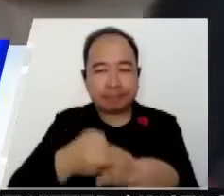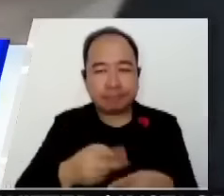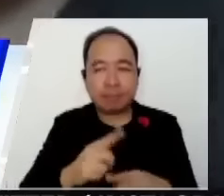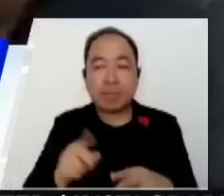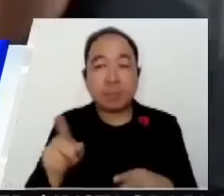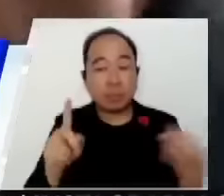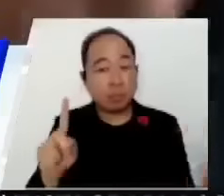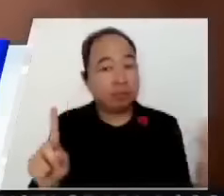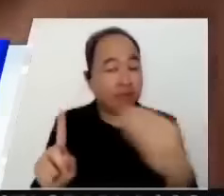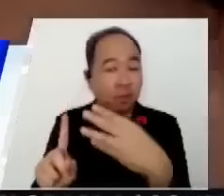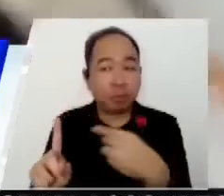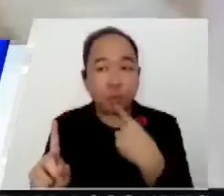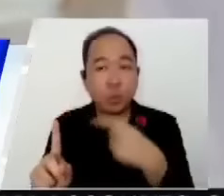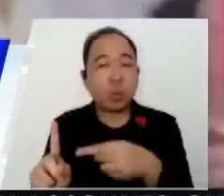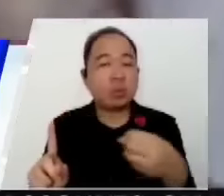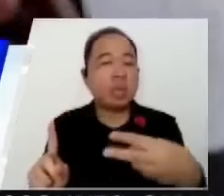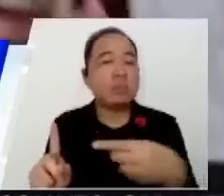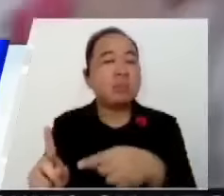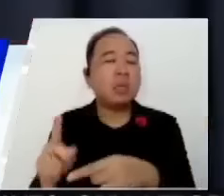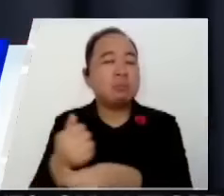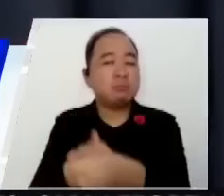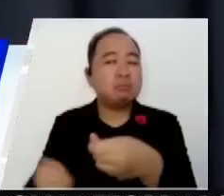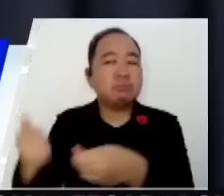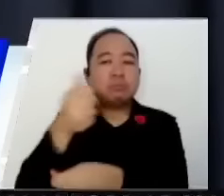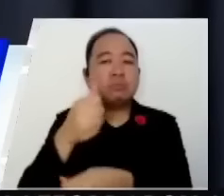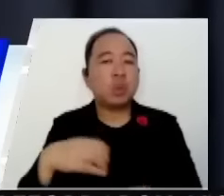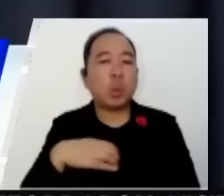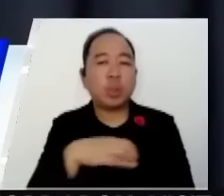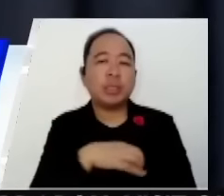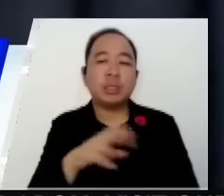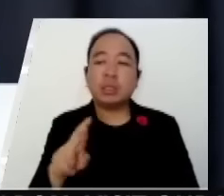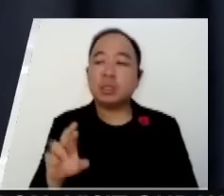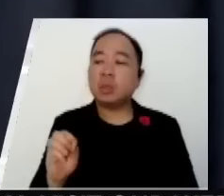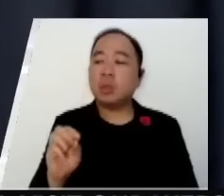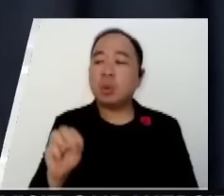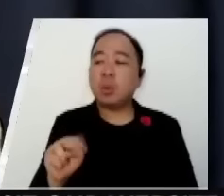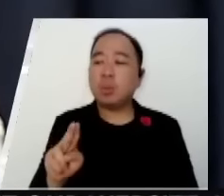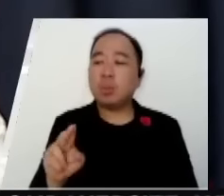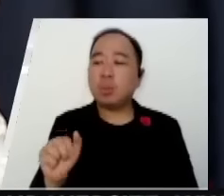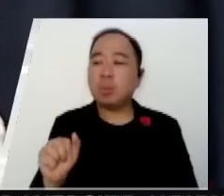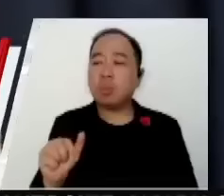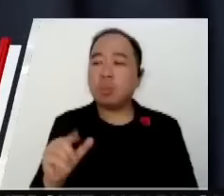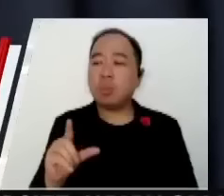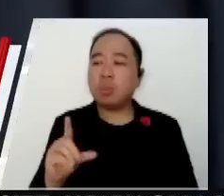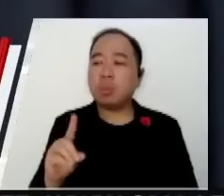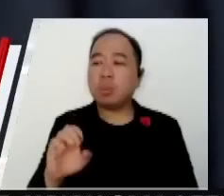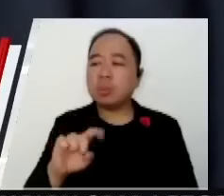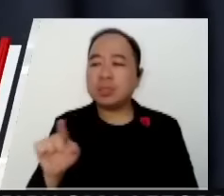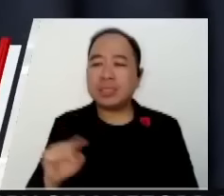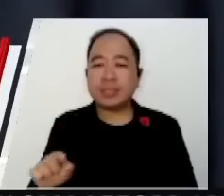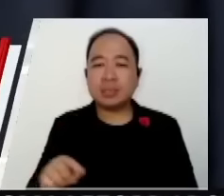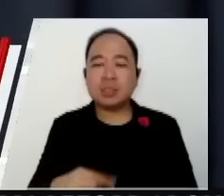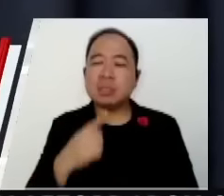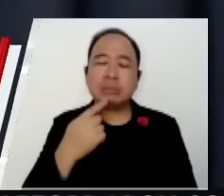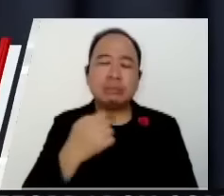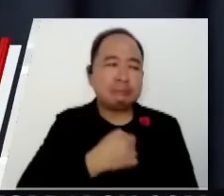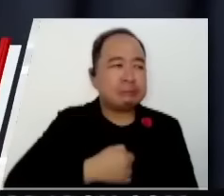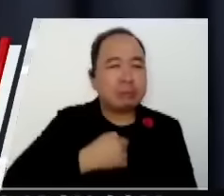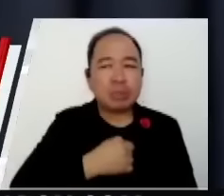kanila, si House Speaker Martin Romualdez. Boss, pasensya ka na, just following orders lang kami. May orders